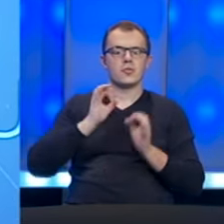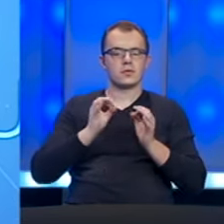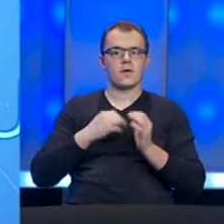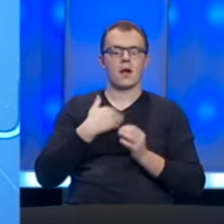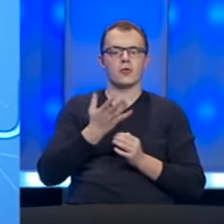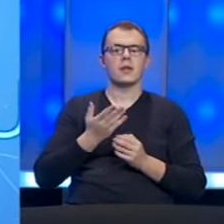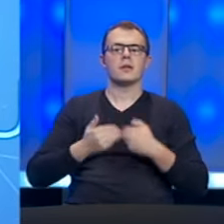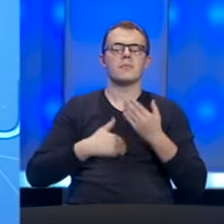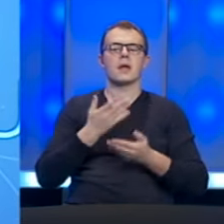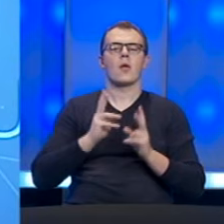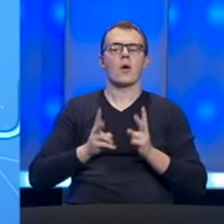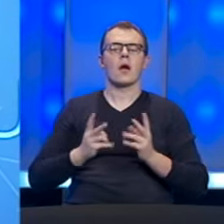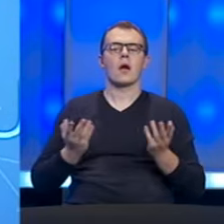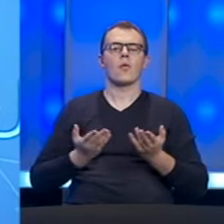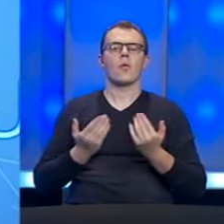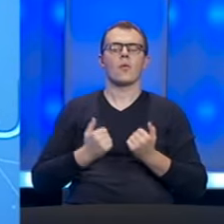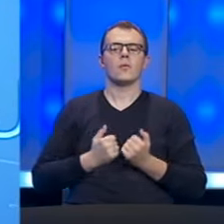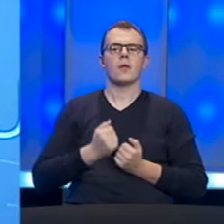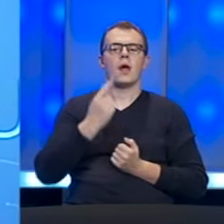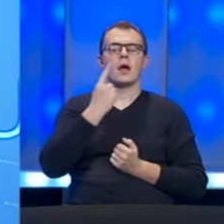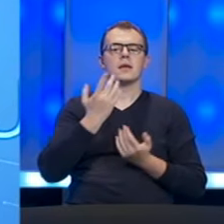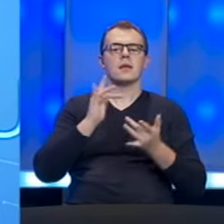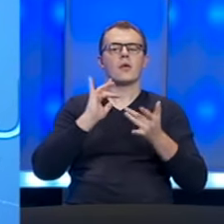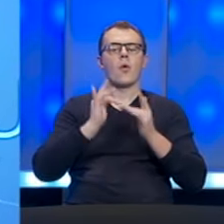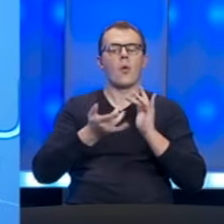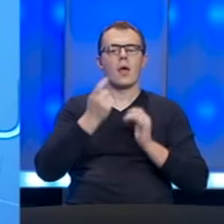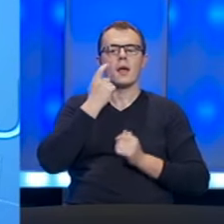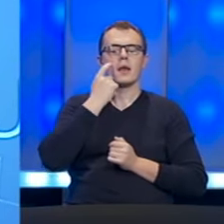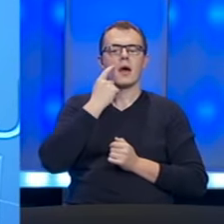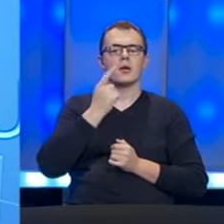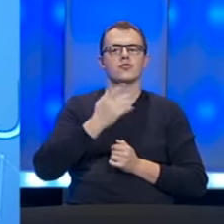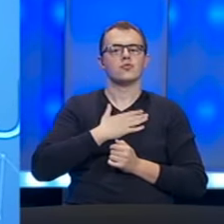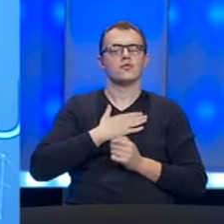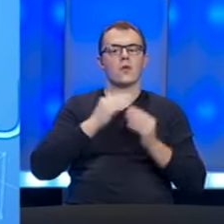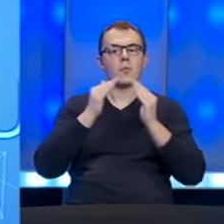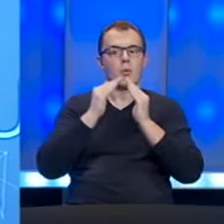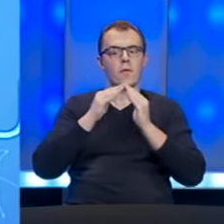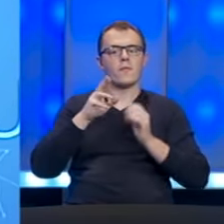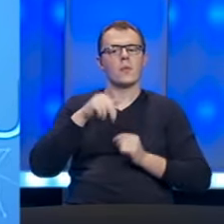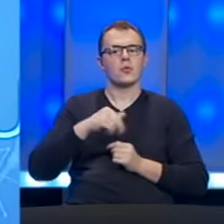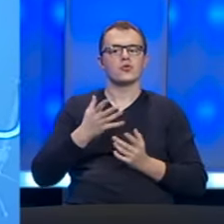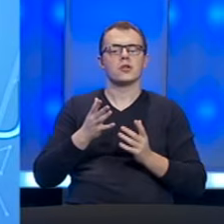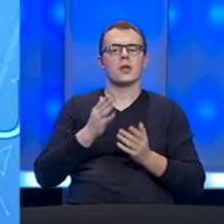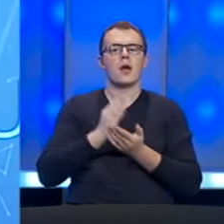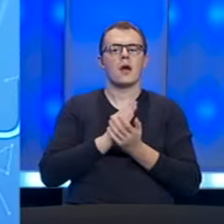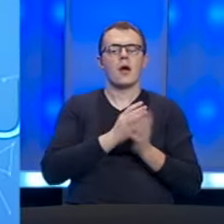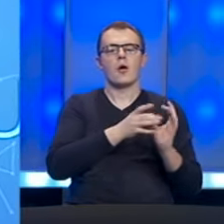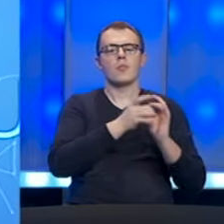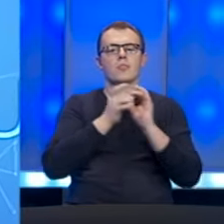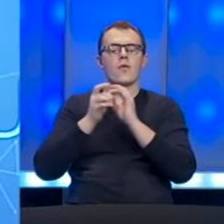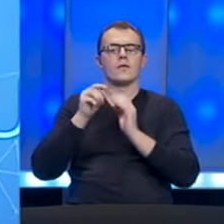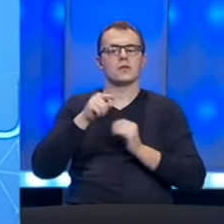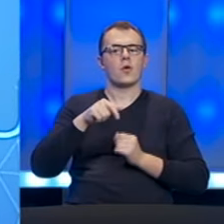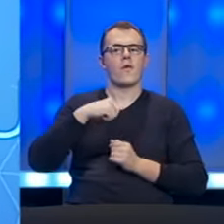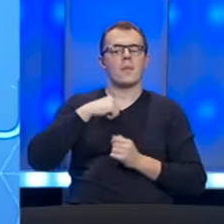dati prijedlog kako na jedan online način u svojim domovima možete provesti ovaj